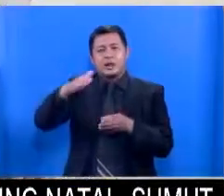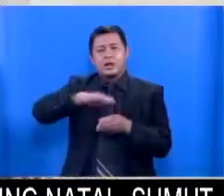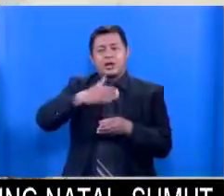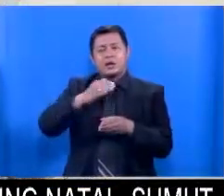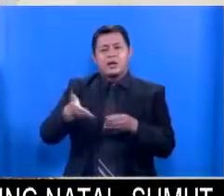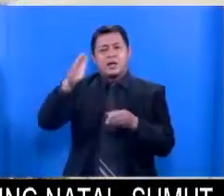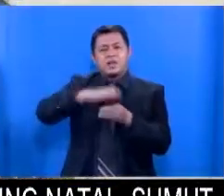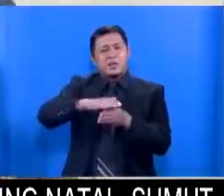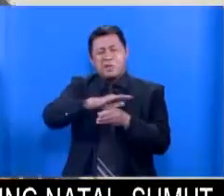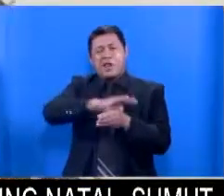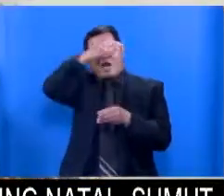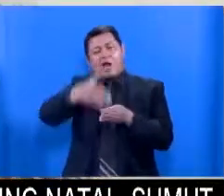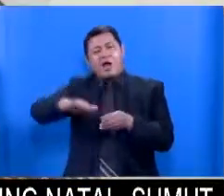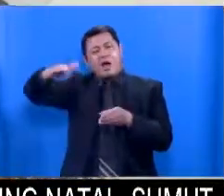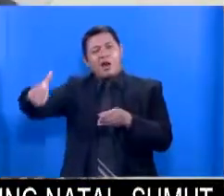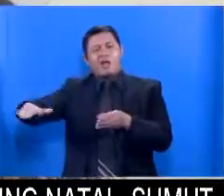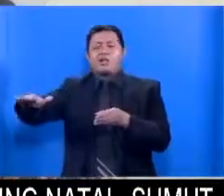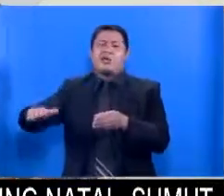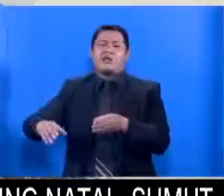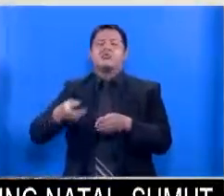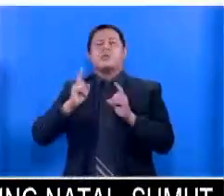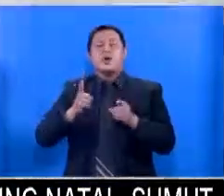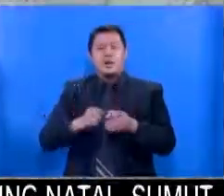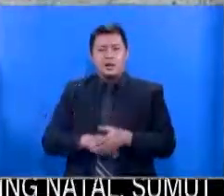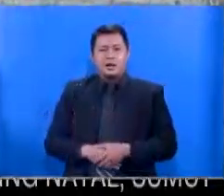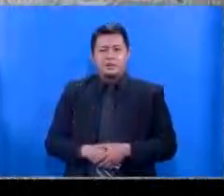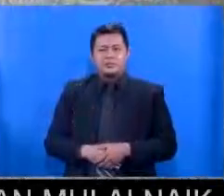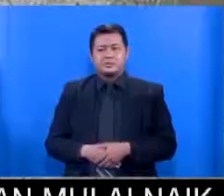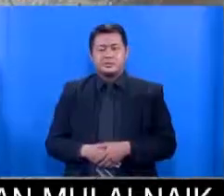Pak tambalannya nggak rata, bergelombang, itu sangat berbahaya lagi. Sangat.